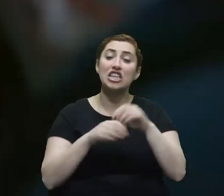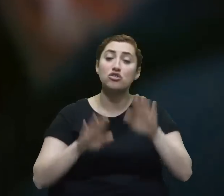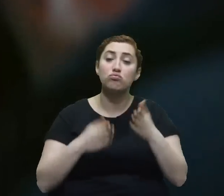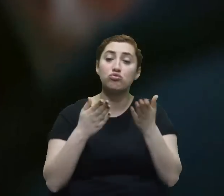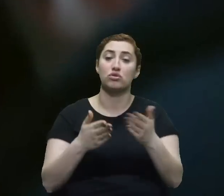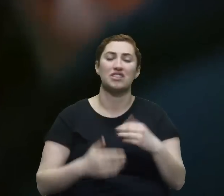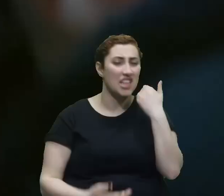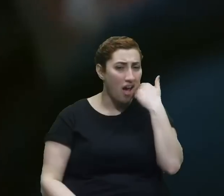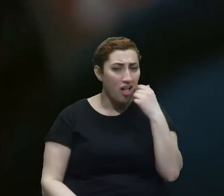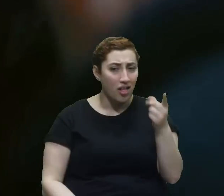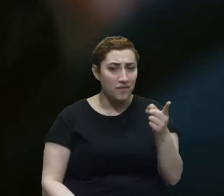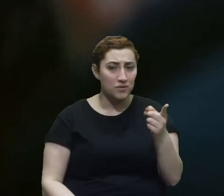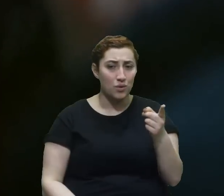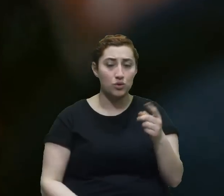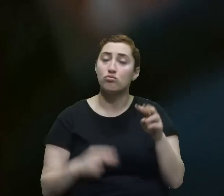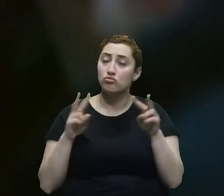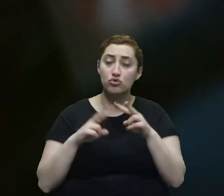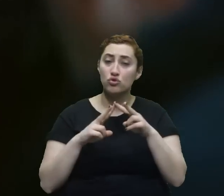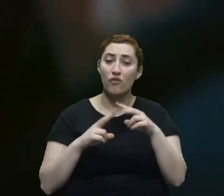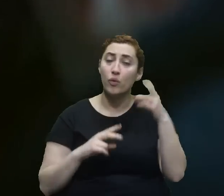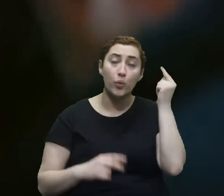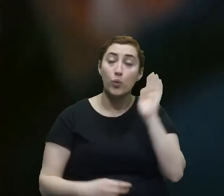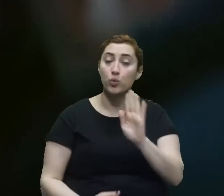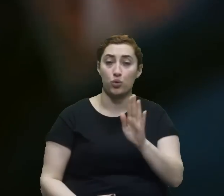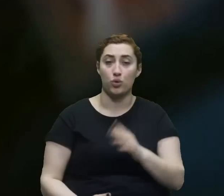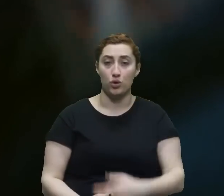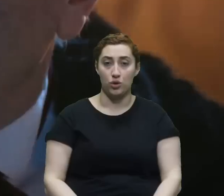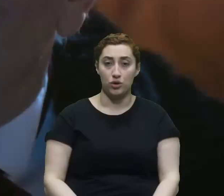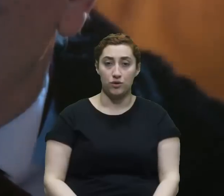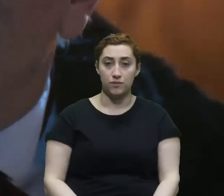için. Yalan. Mustafa'yı aklından çıkar.